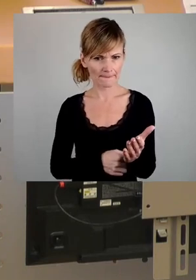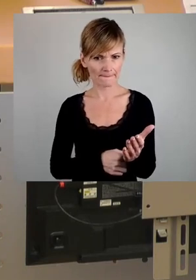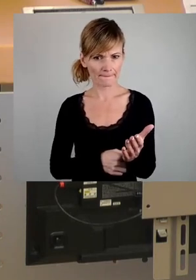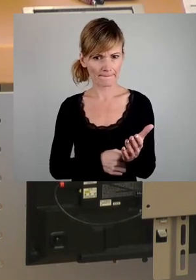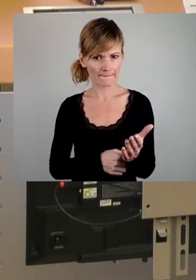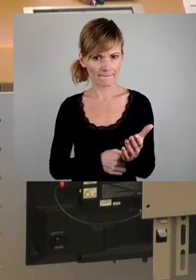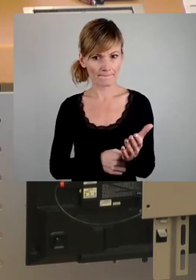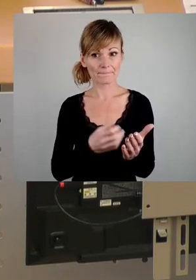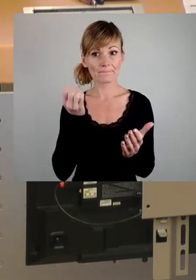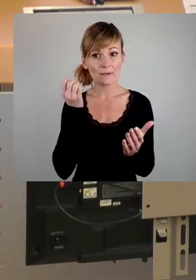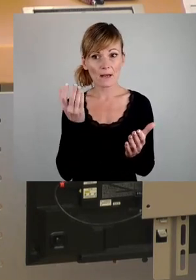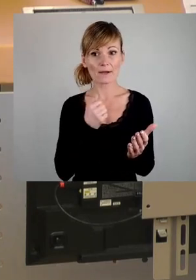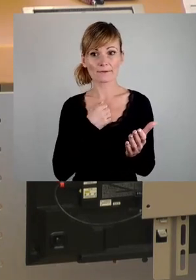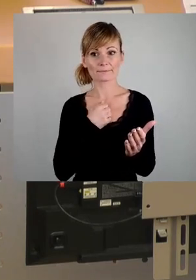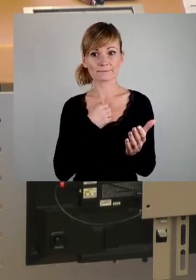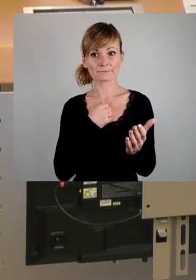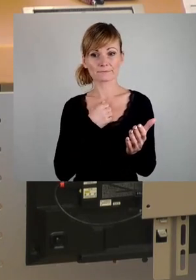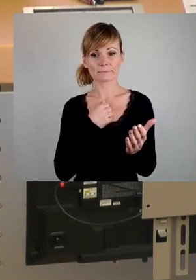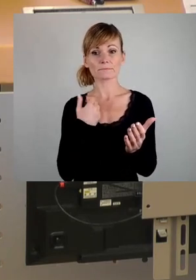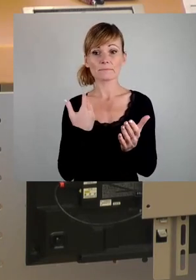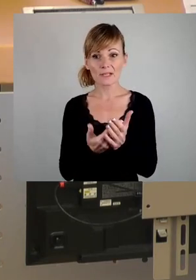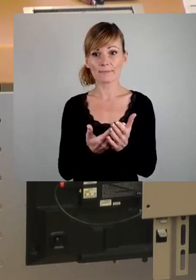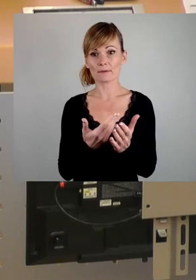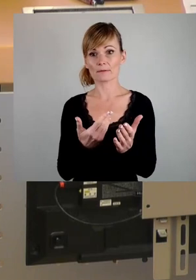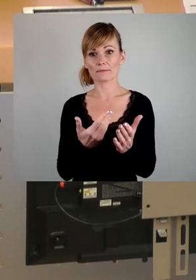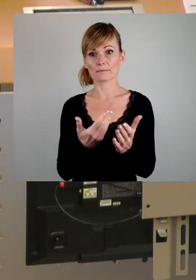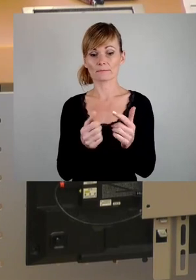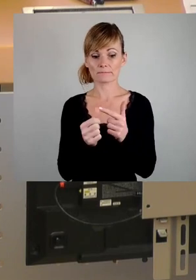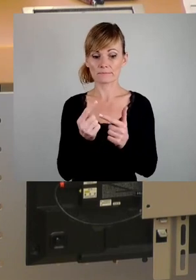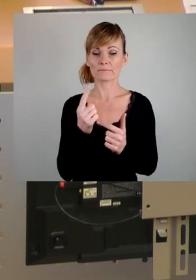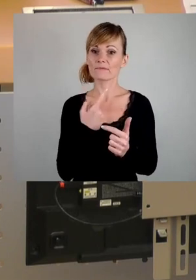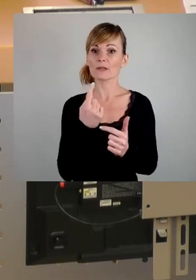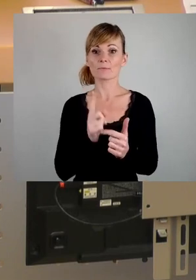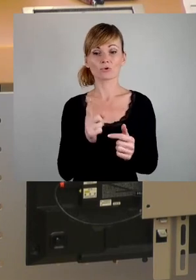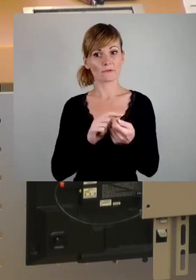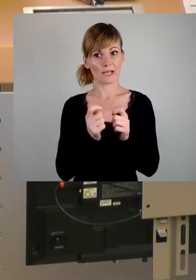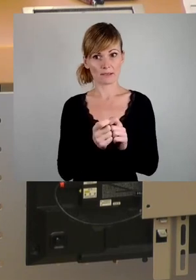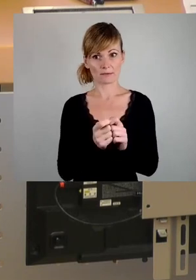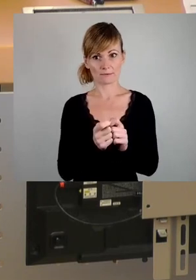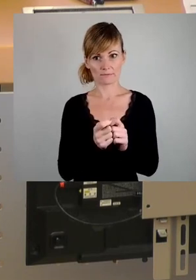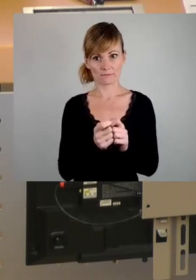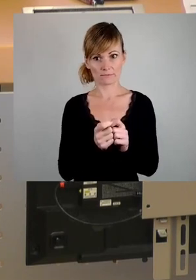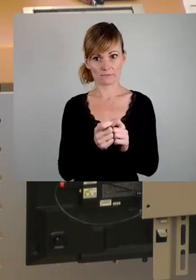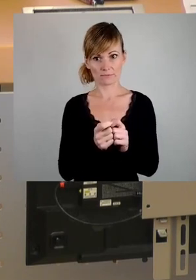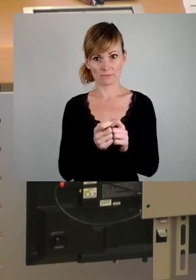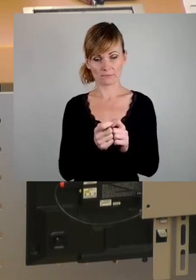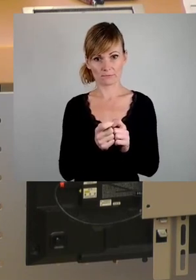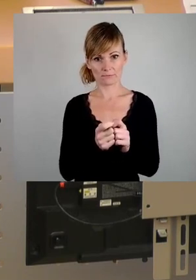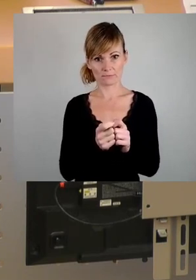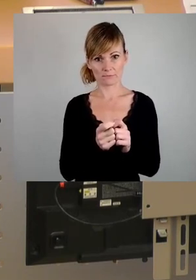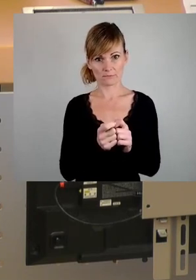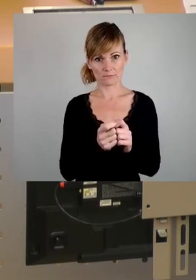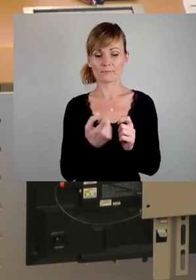Natürlich gibt es Dinge, die wir verändern müssen. Ich bin aber heute als wiedergewählter Stadtrat